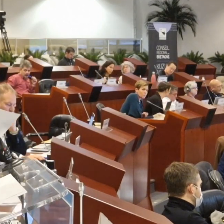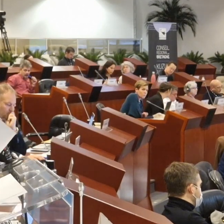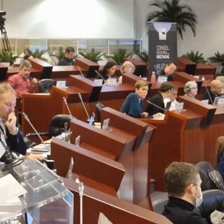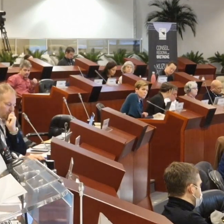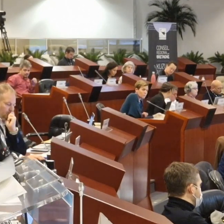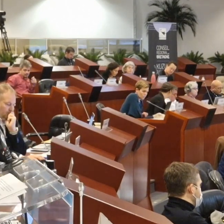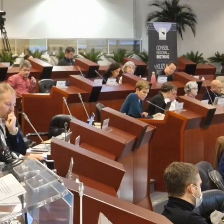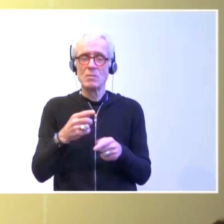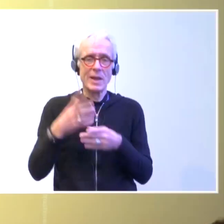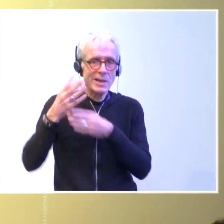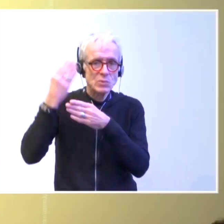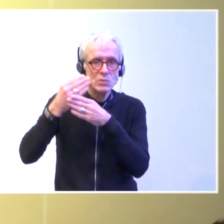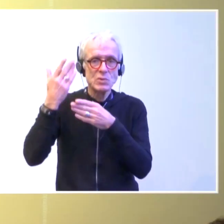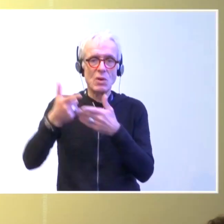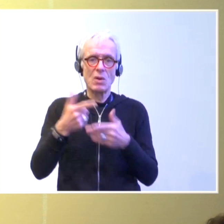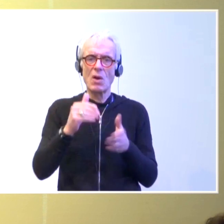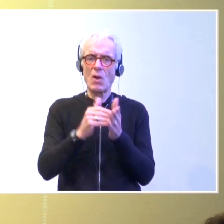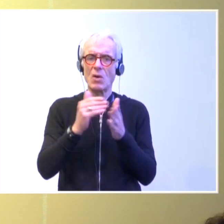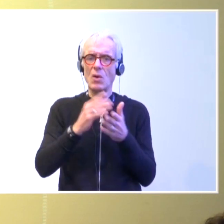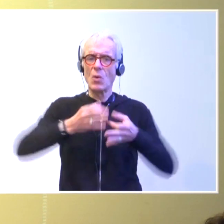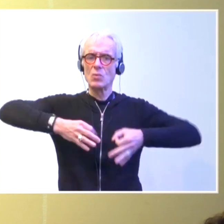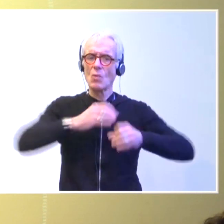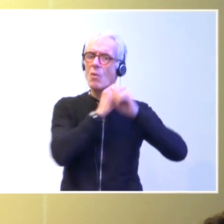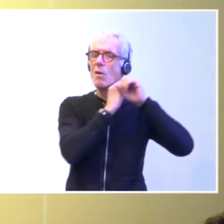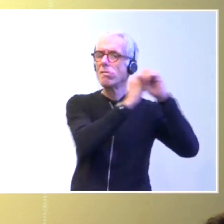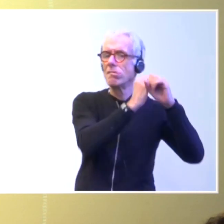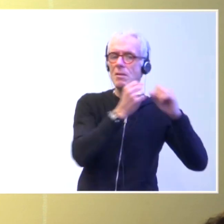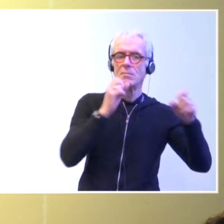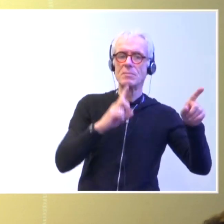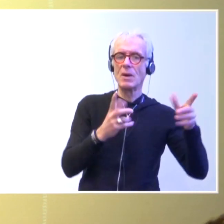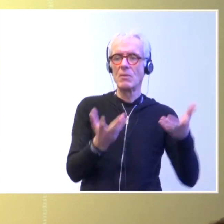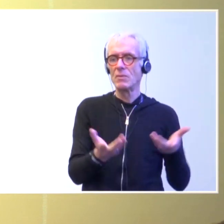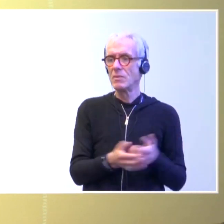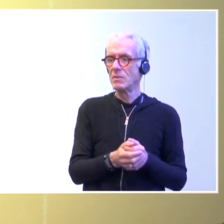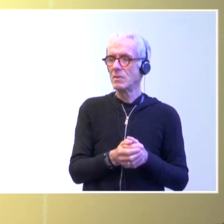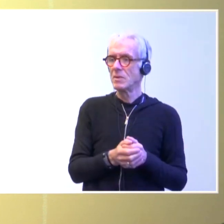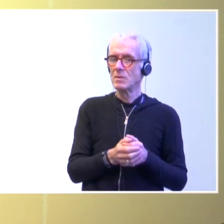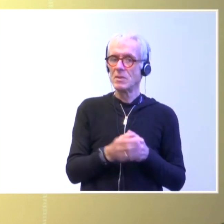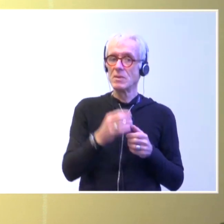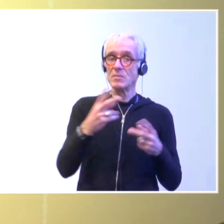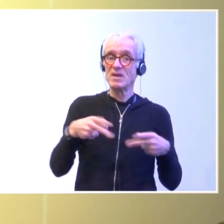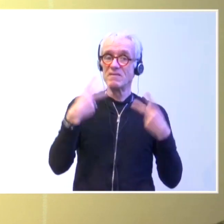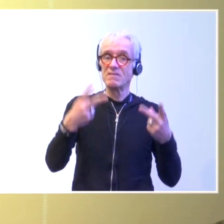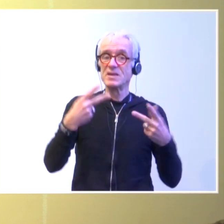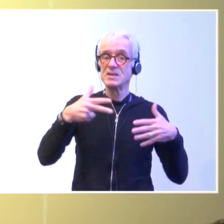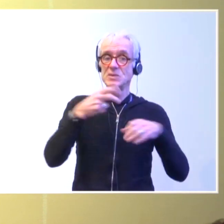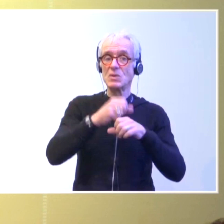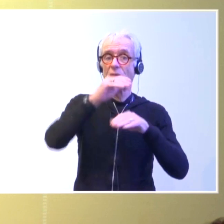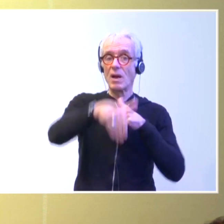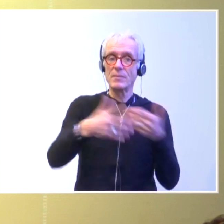avec des étudiants, des jeunes qui dépendent encore trop de leurs parents pour passer les premières années de leur vie après leur vie.